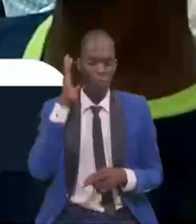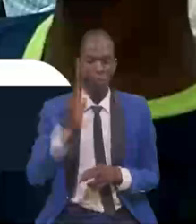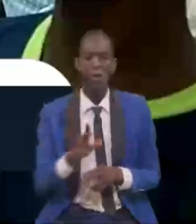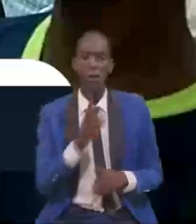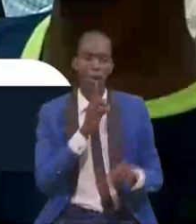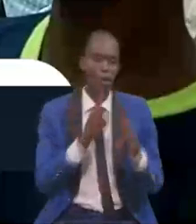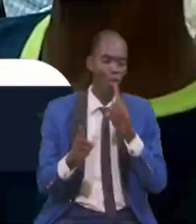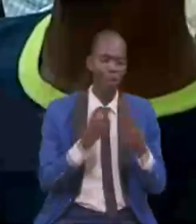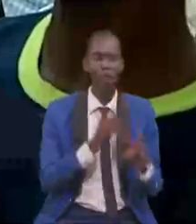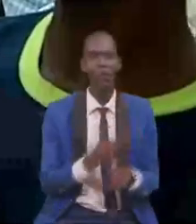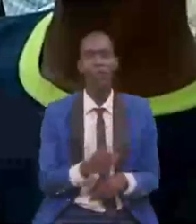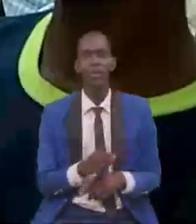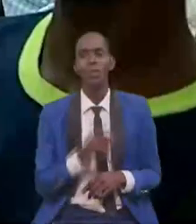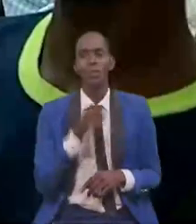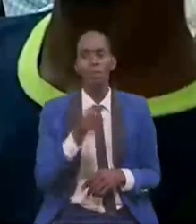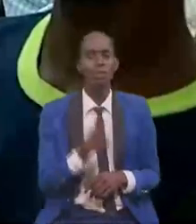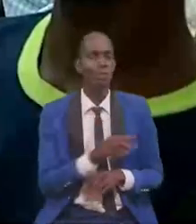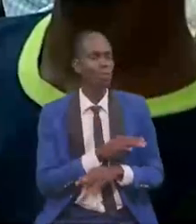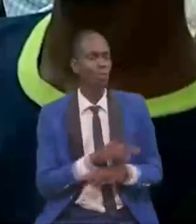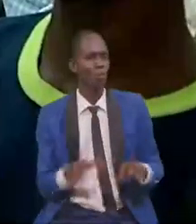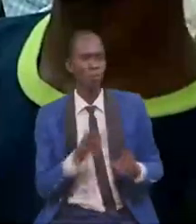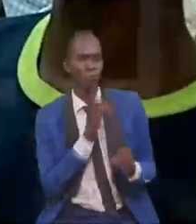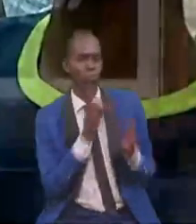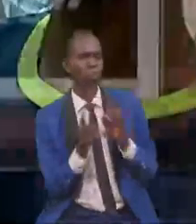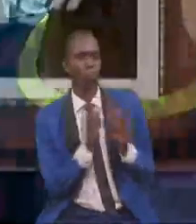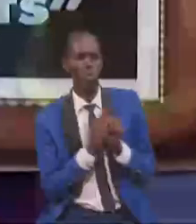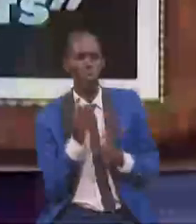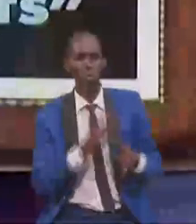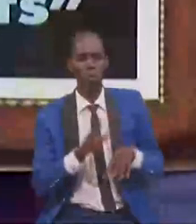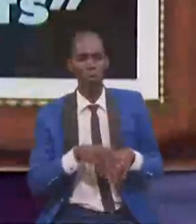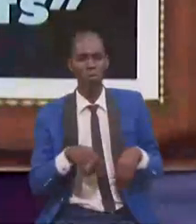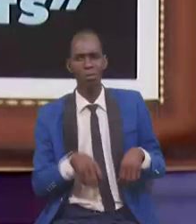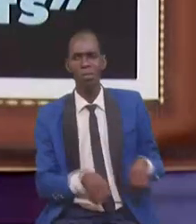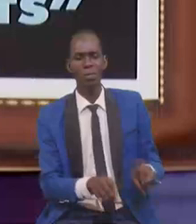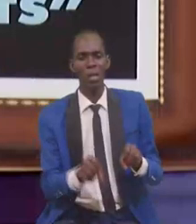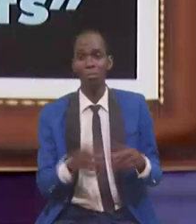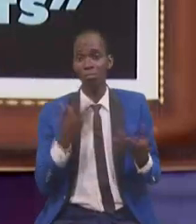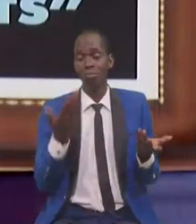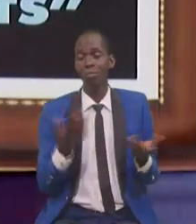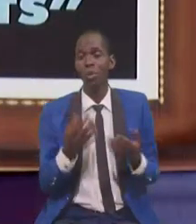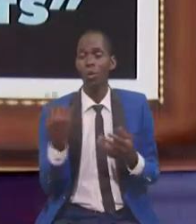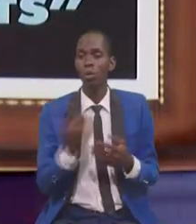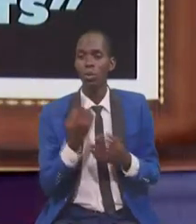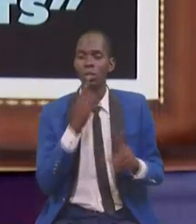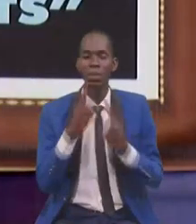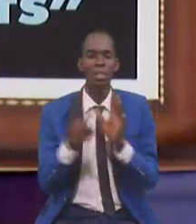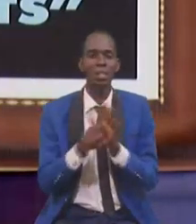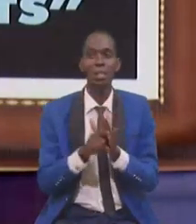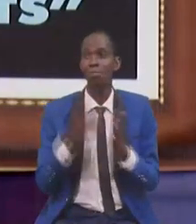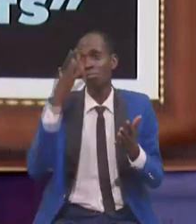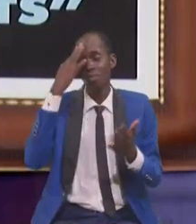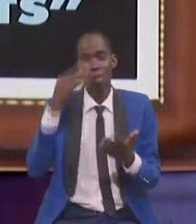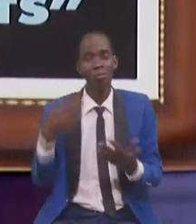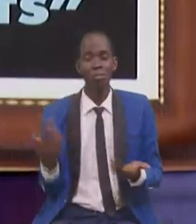parler. Vous n'allez pas dire ce que les gens disent dans les rues. Ceci est mauvais, l'économie est mauvaise,